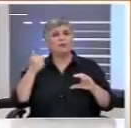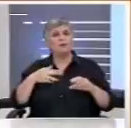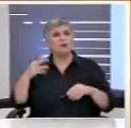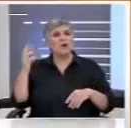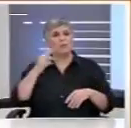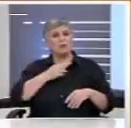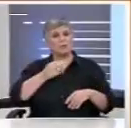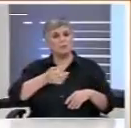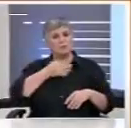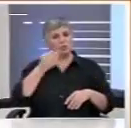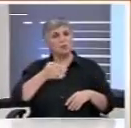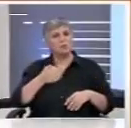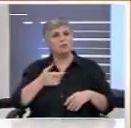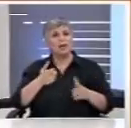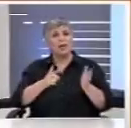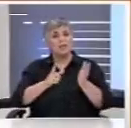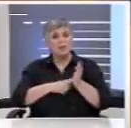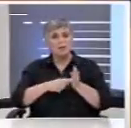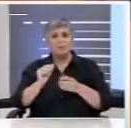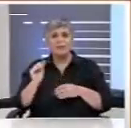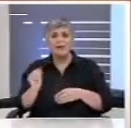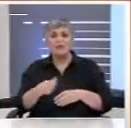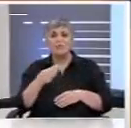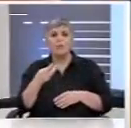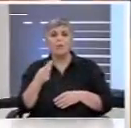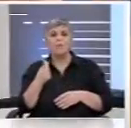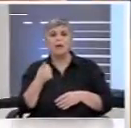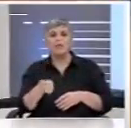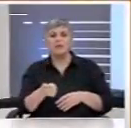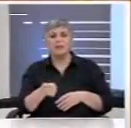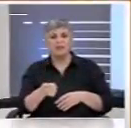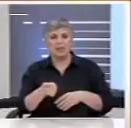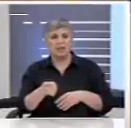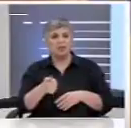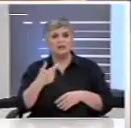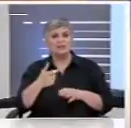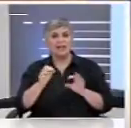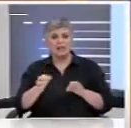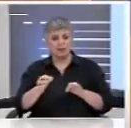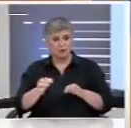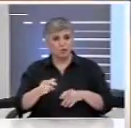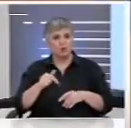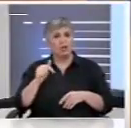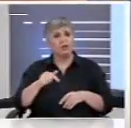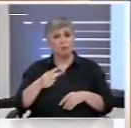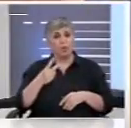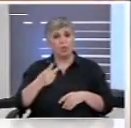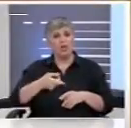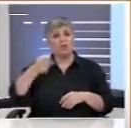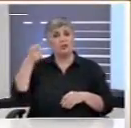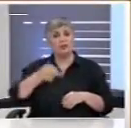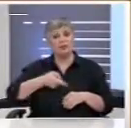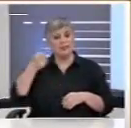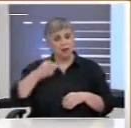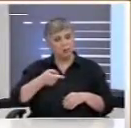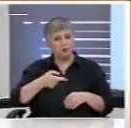αλγοριθμοποίηση των μέτρων. Ακριβώς γιατί αυτή η μεταβλητή είναι σταθερή, ότι θα είναι 2% το πρωτογενές πλεόνασμα,